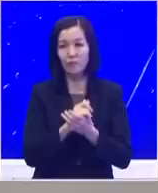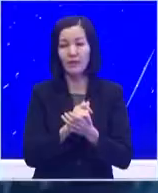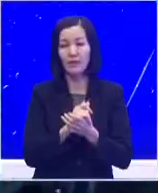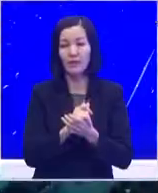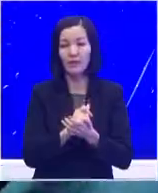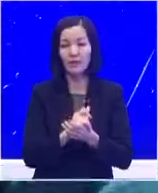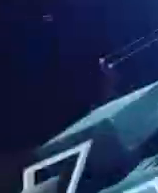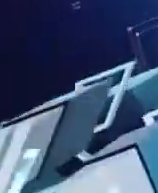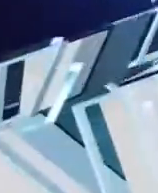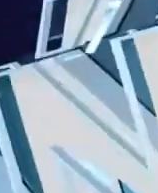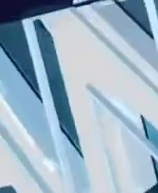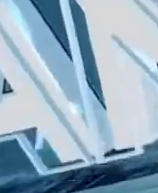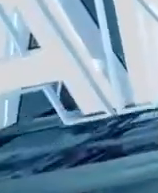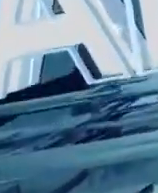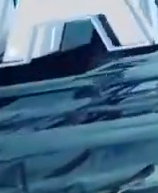кішкене.